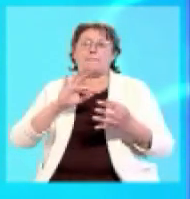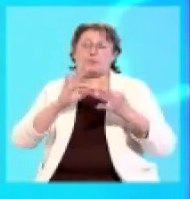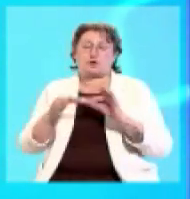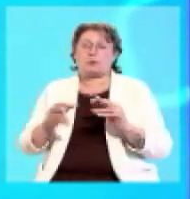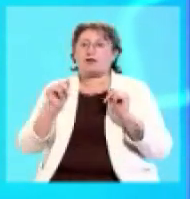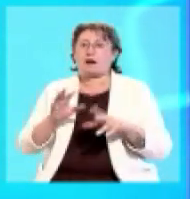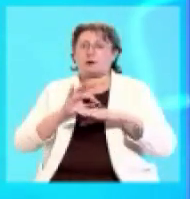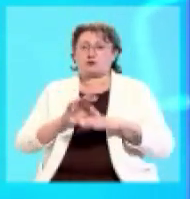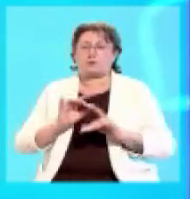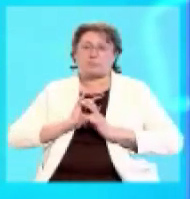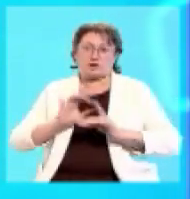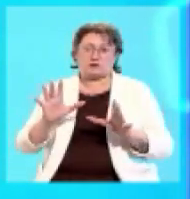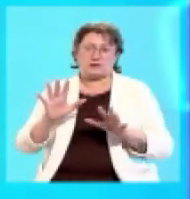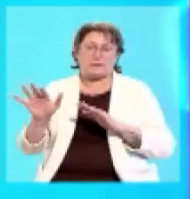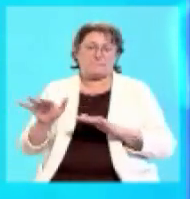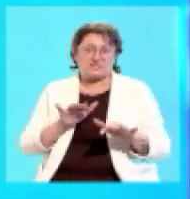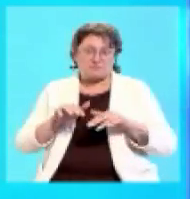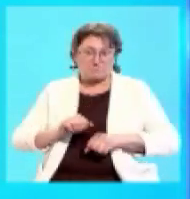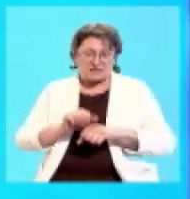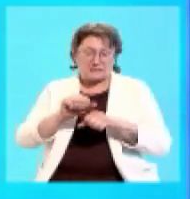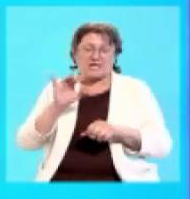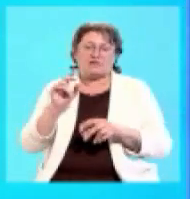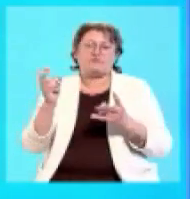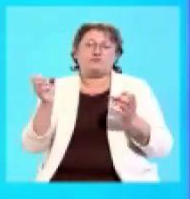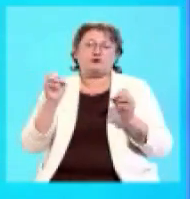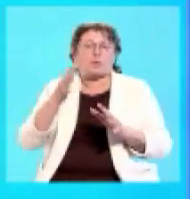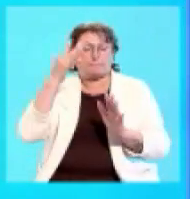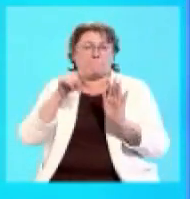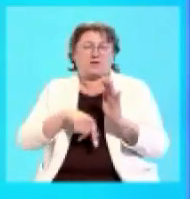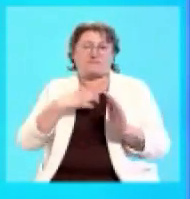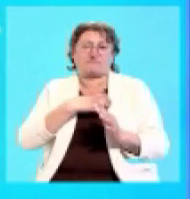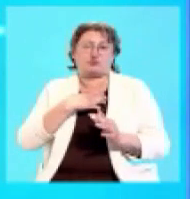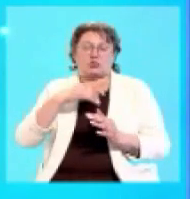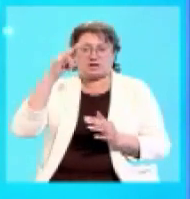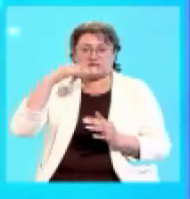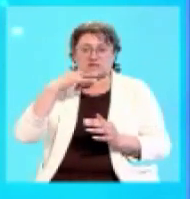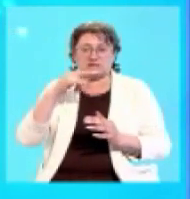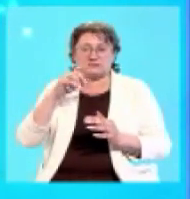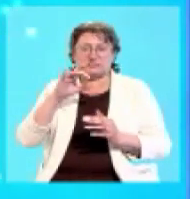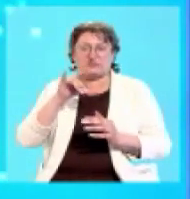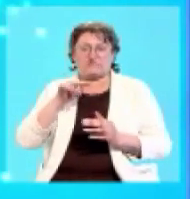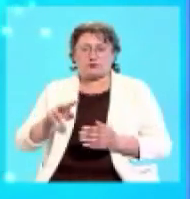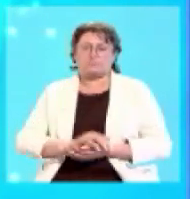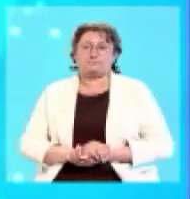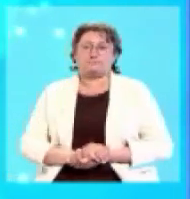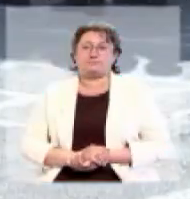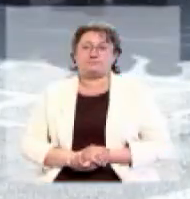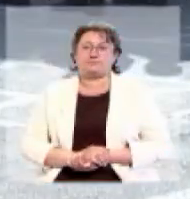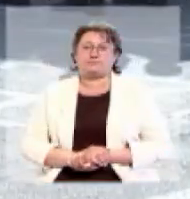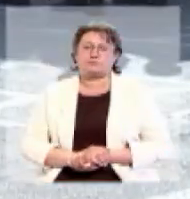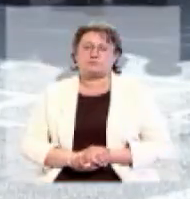Подробнее о том, как прошел праздничный митинг и в чем заключается важность государственных символов Казахстана, расскажут мои коллеги.